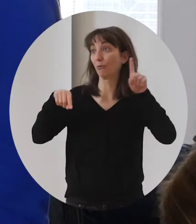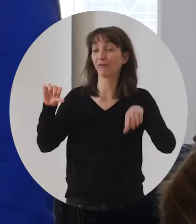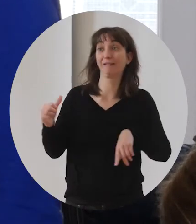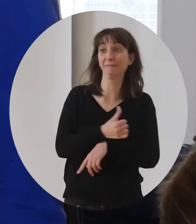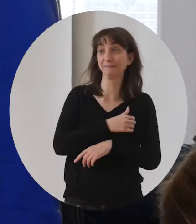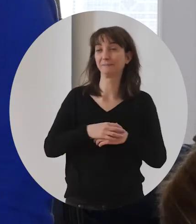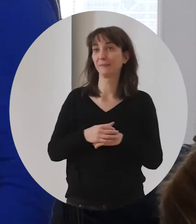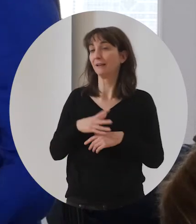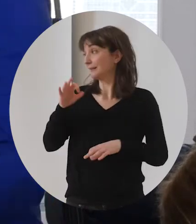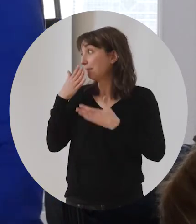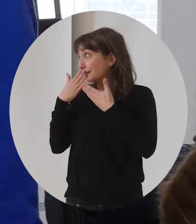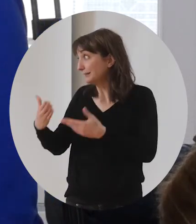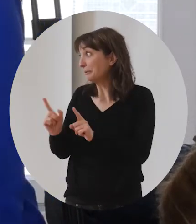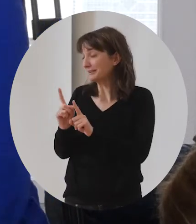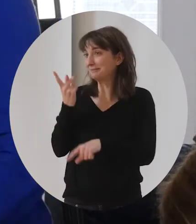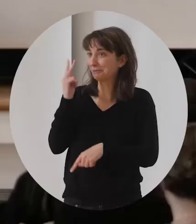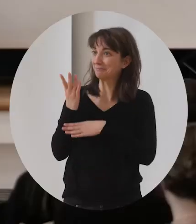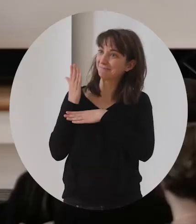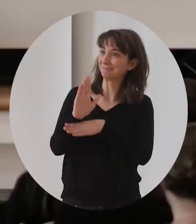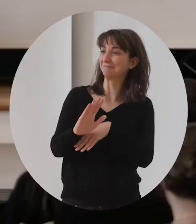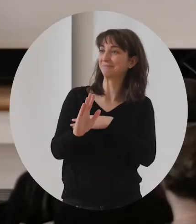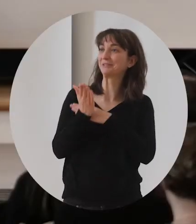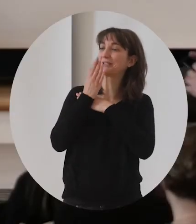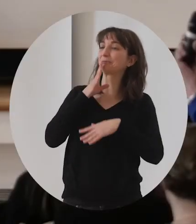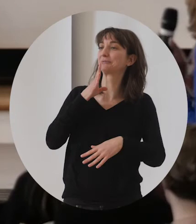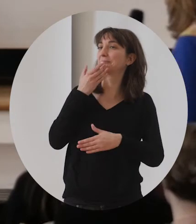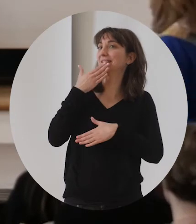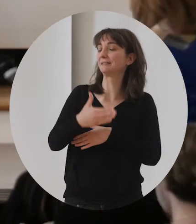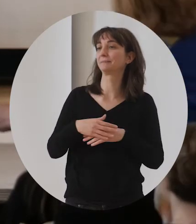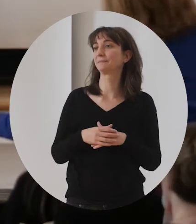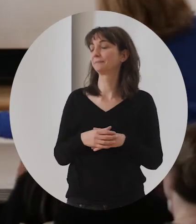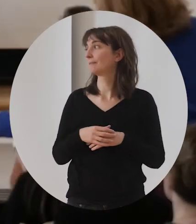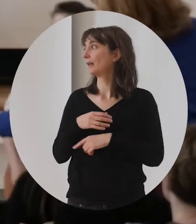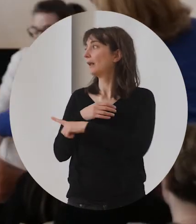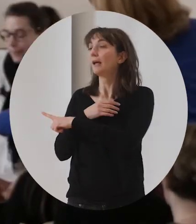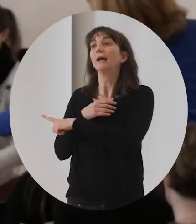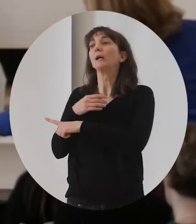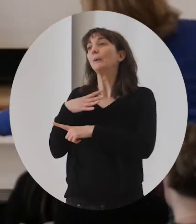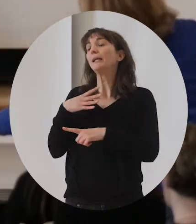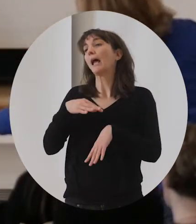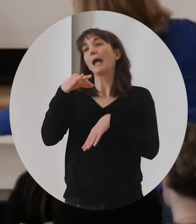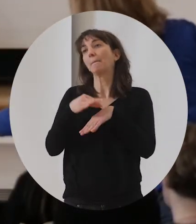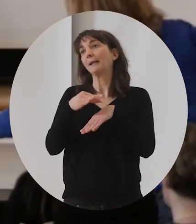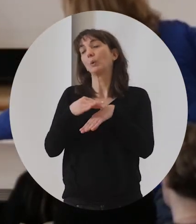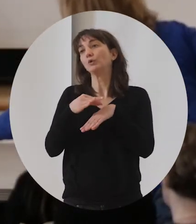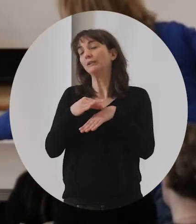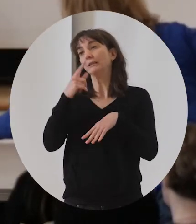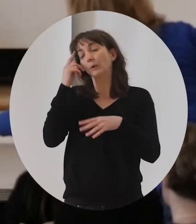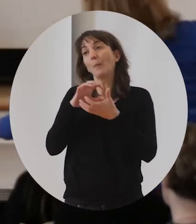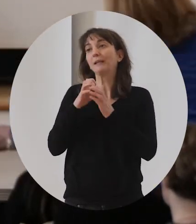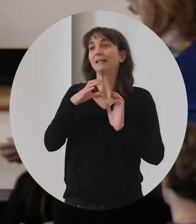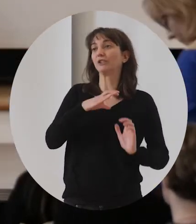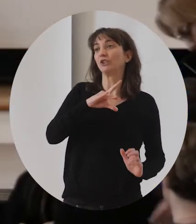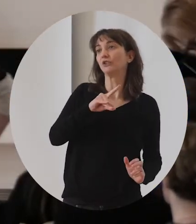pour votre présentation. Merci. Mais c'est évident que dans des pathologies plus complexes comme le syndrome Charge ou le syndrome de